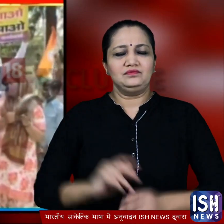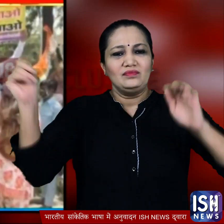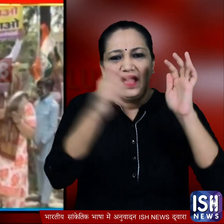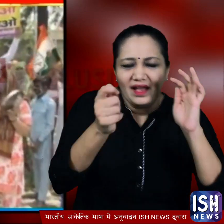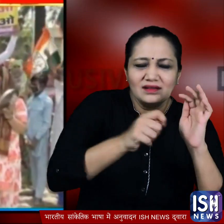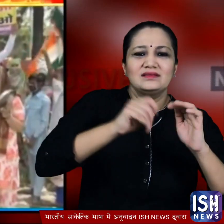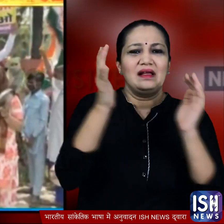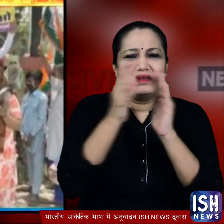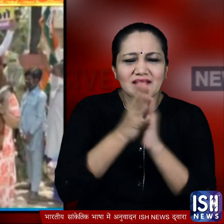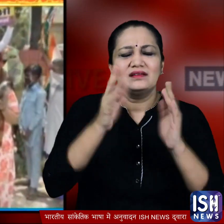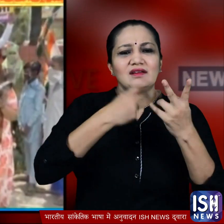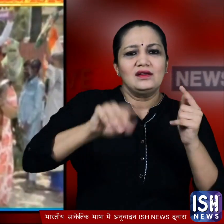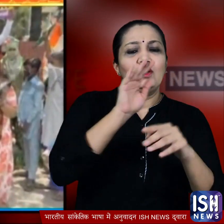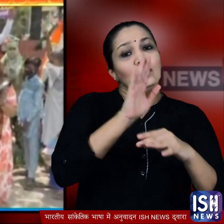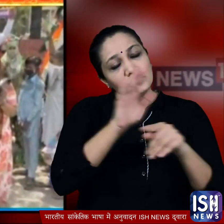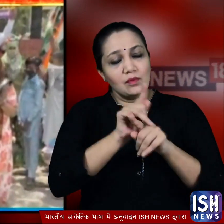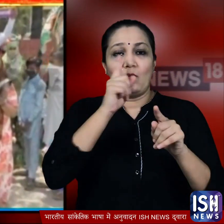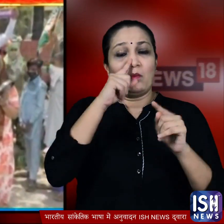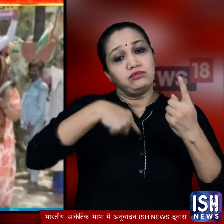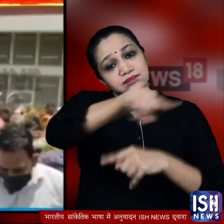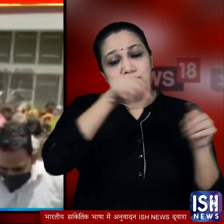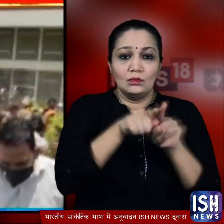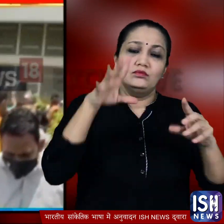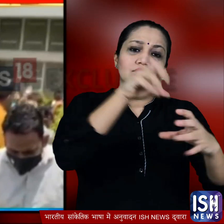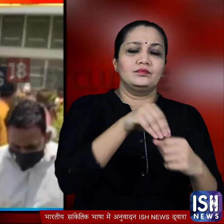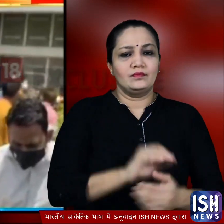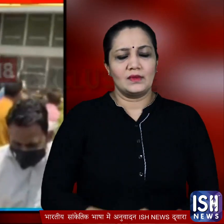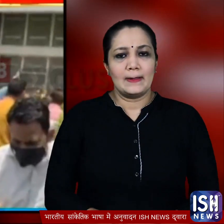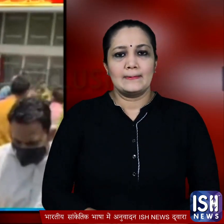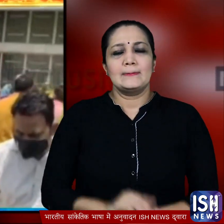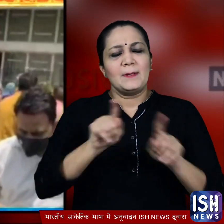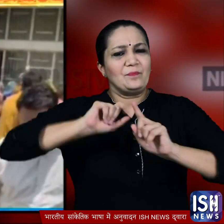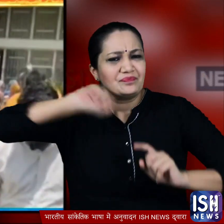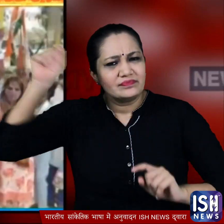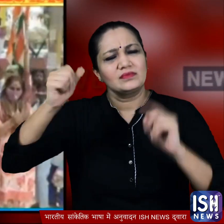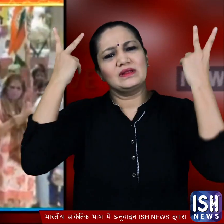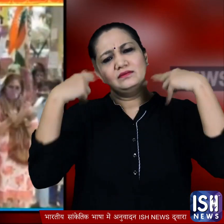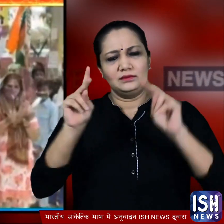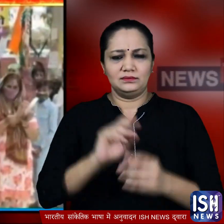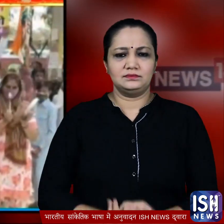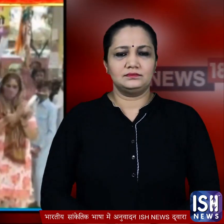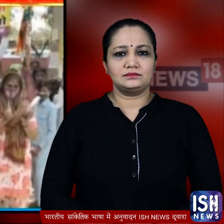ताली और थाली बजाने में एक पार्टी की महिला कार्यकर्ता भी पीछे नहीं रही। इस दौरान इन लोगों ने जमकर नारेबाजी भी की।